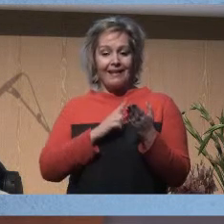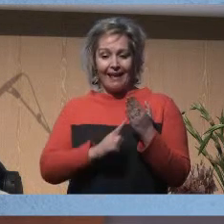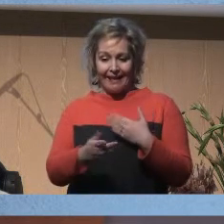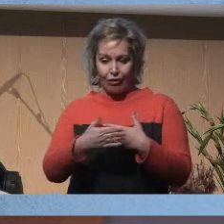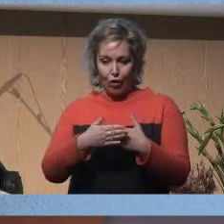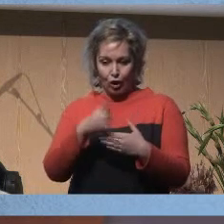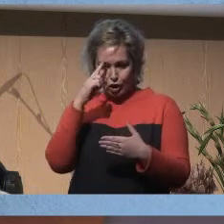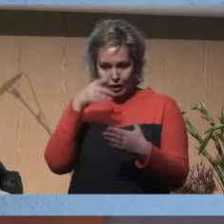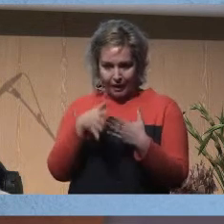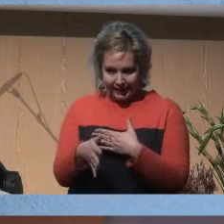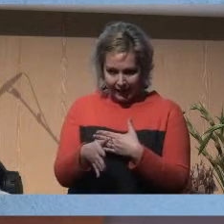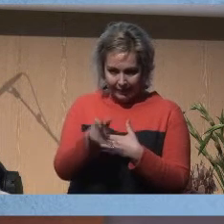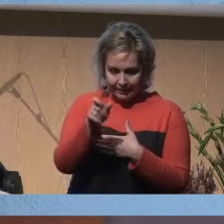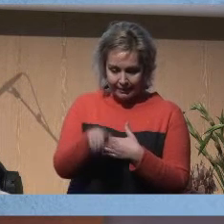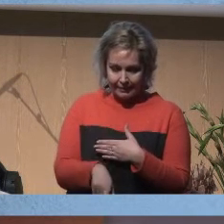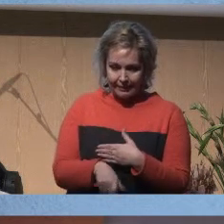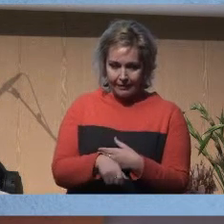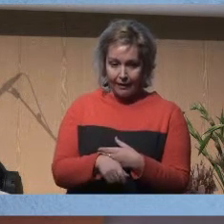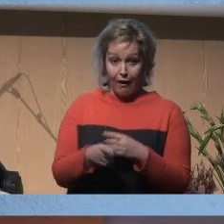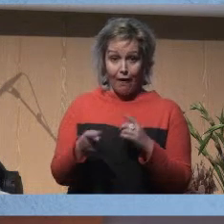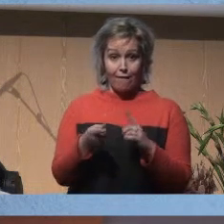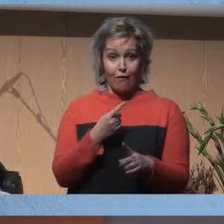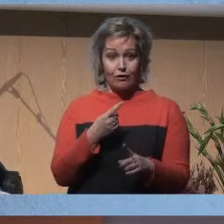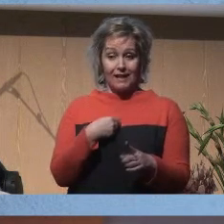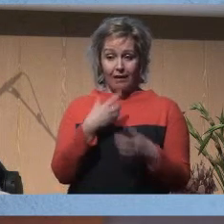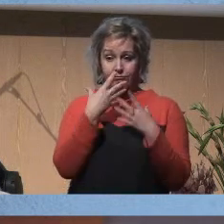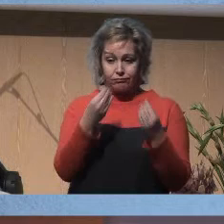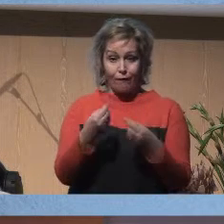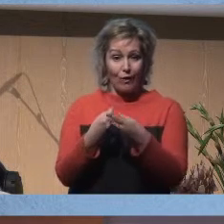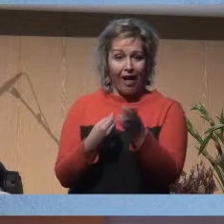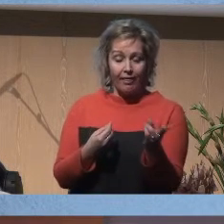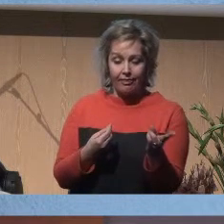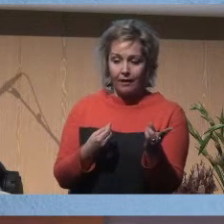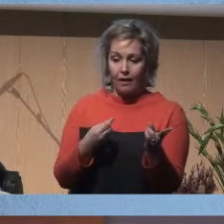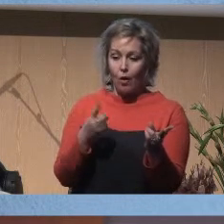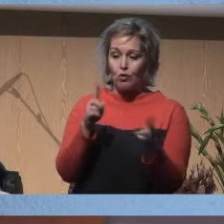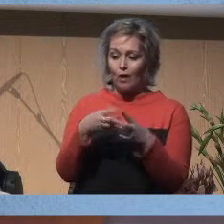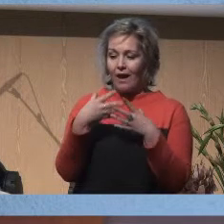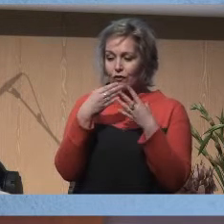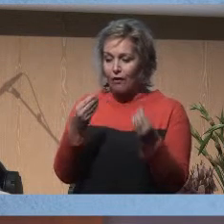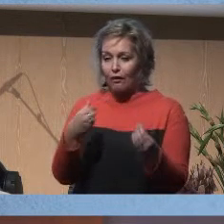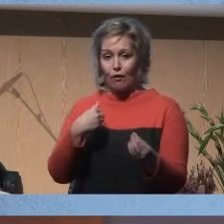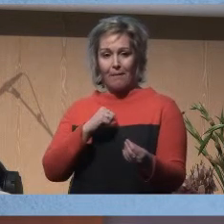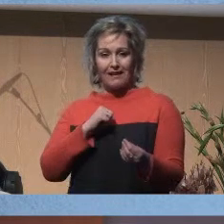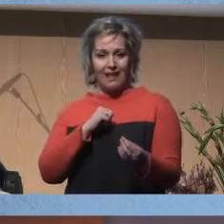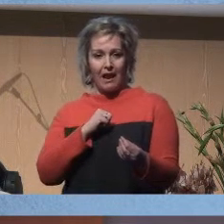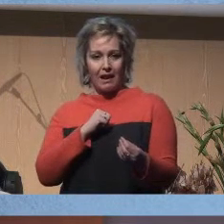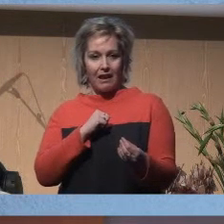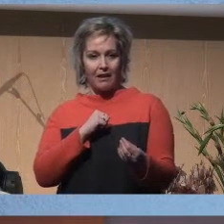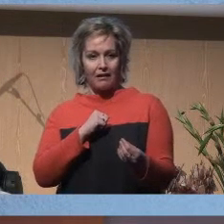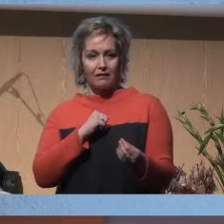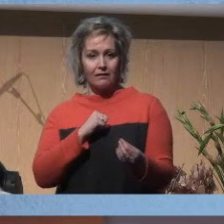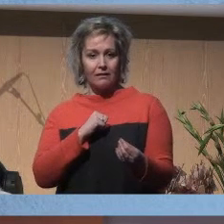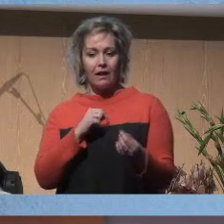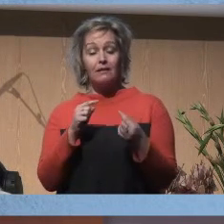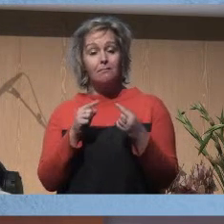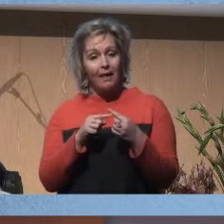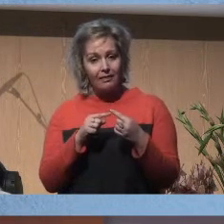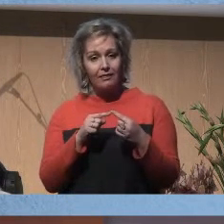til psykiatrien. Først forsvant jeg for de andre, så forsvant jeg for meg selv.